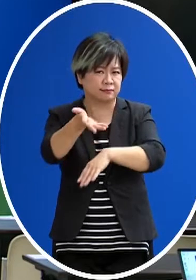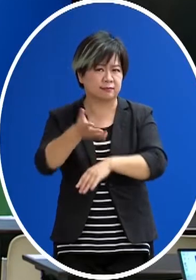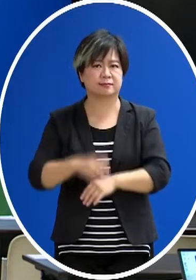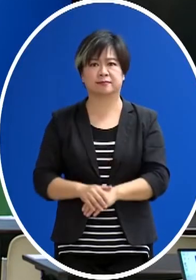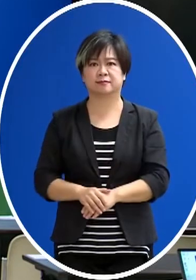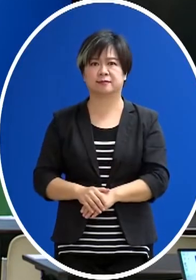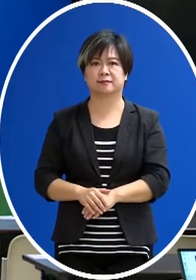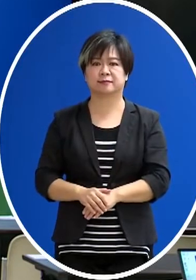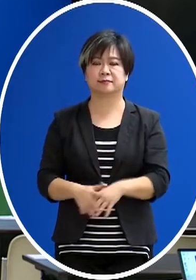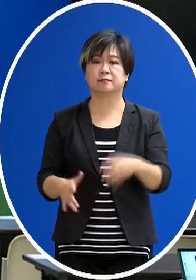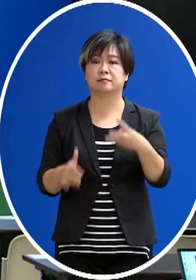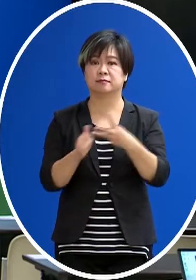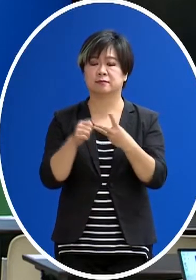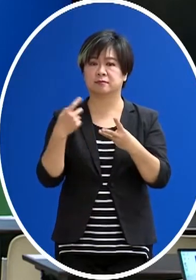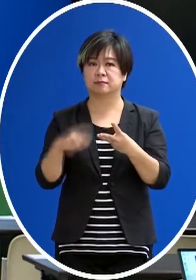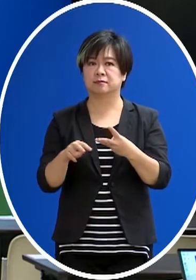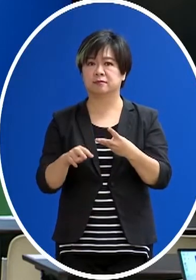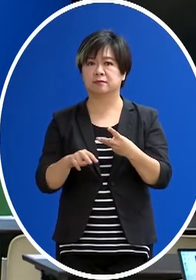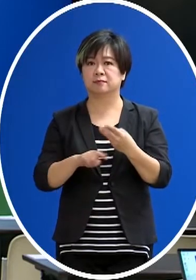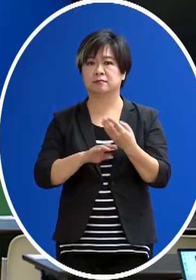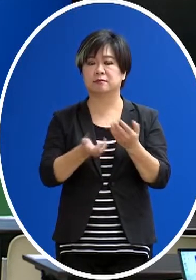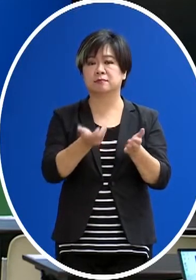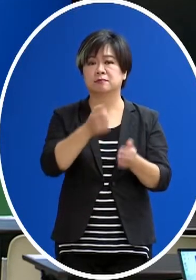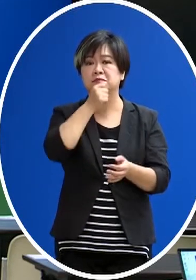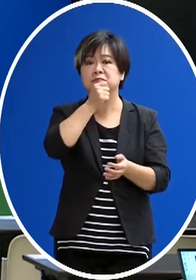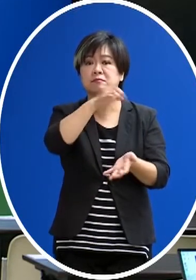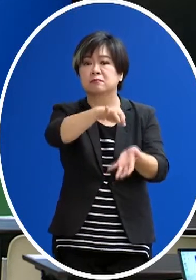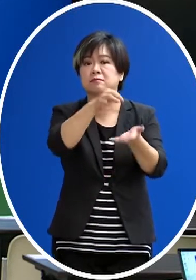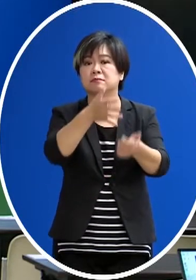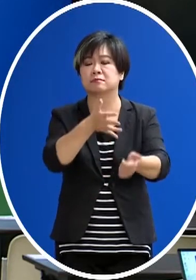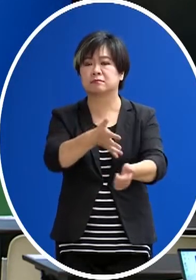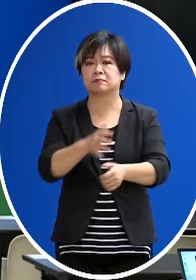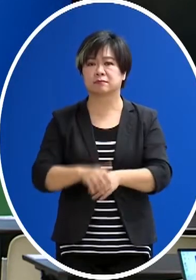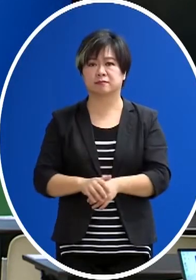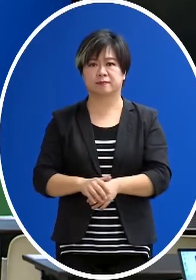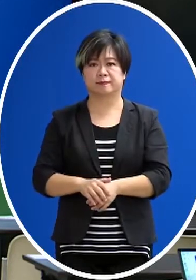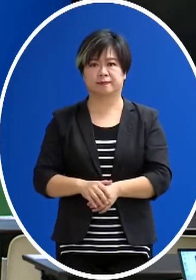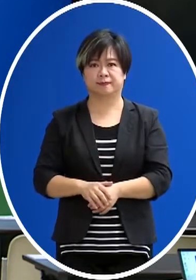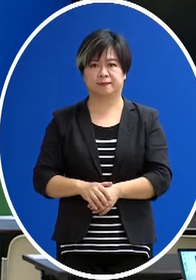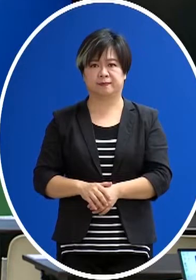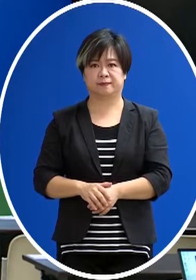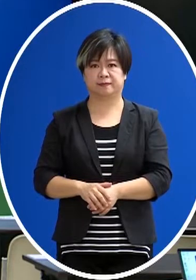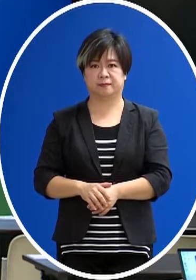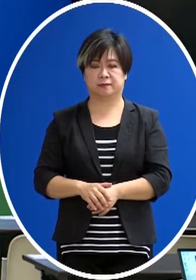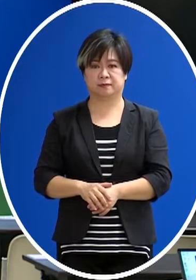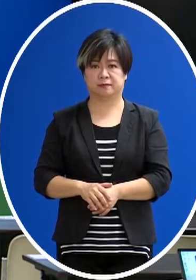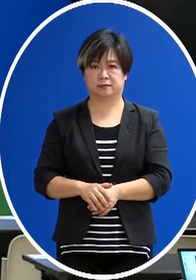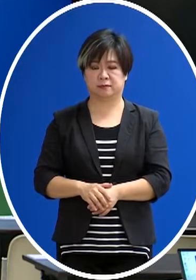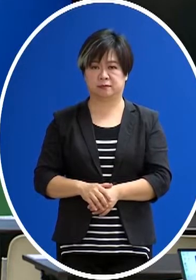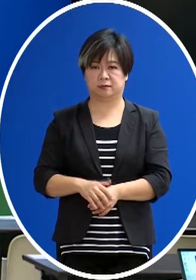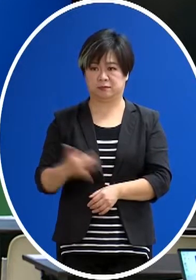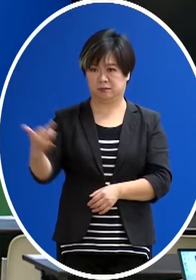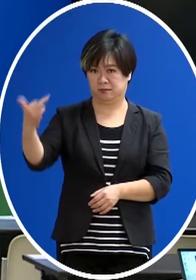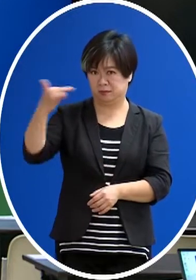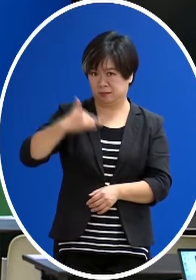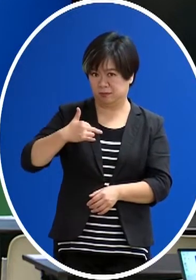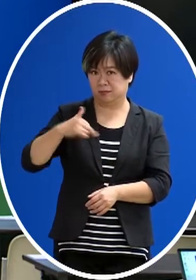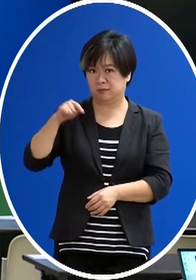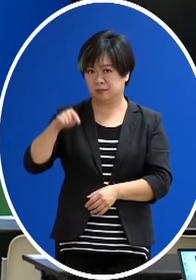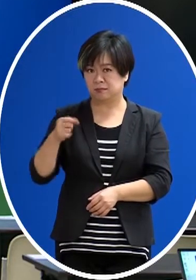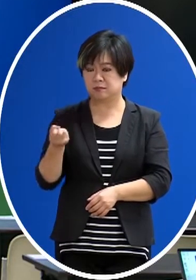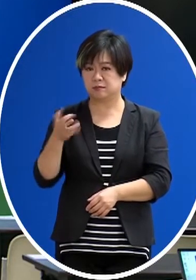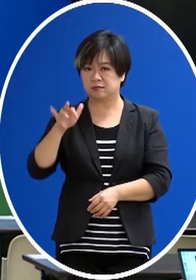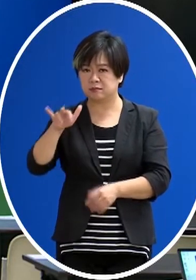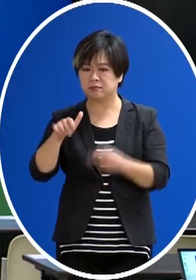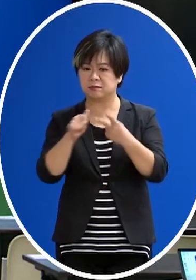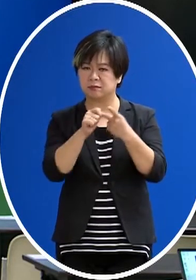刚回应同业，就是说我们这个进来的那个航班是由我们国航的哪一个航